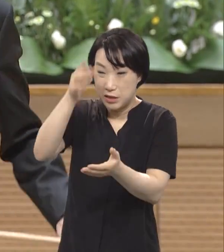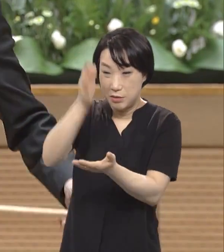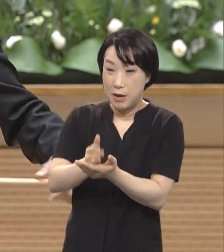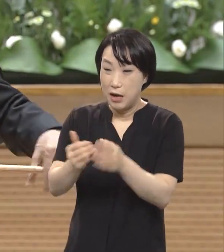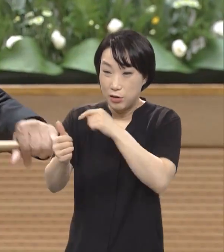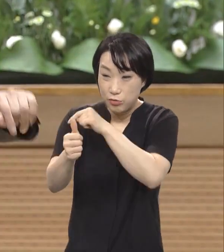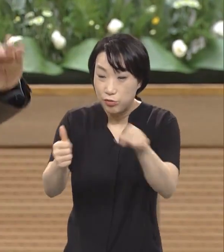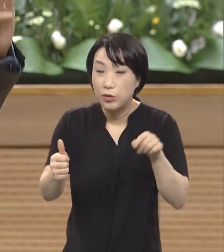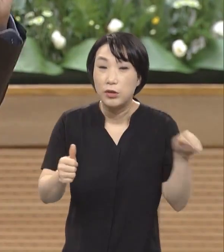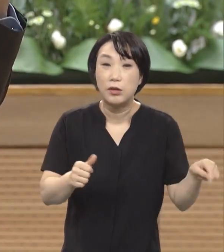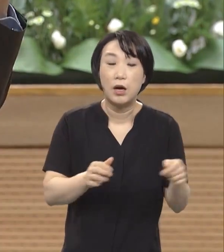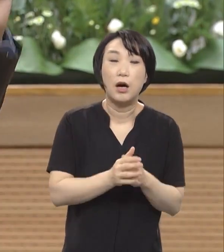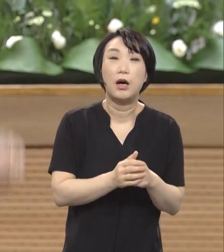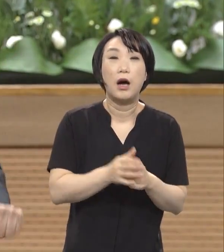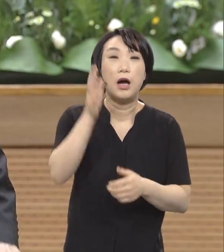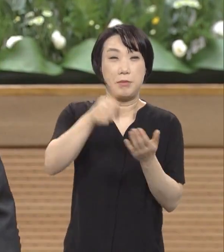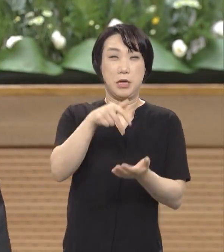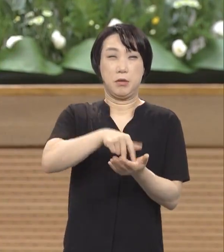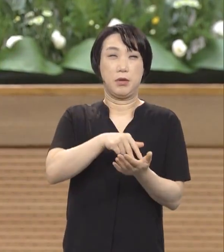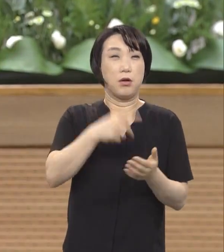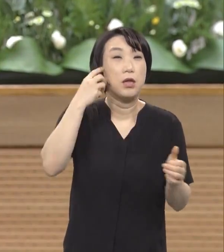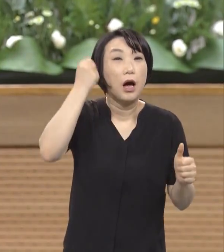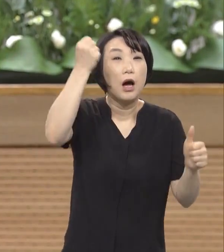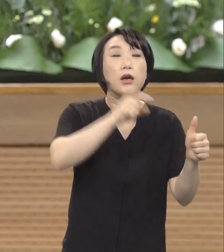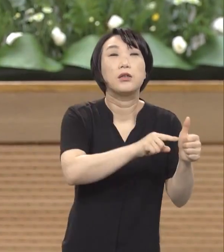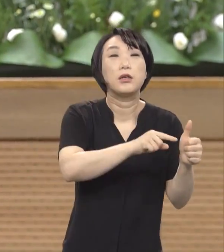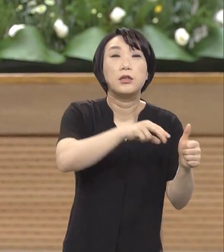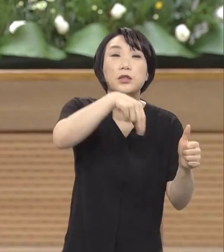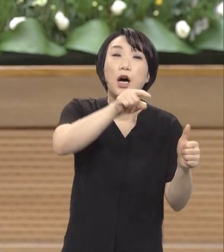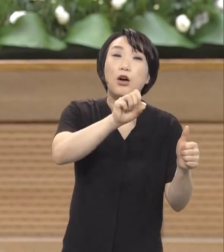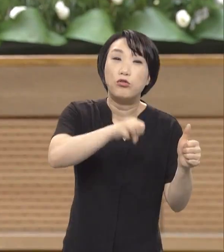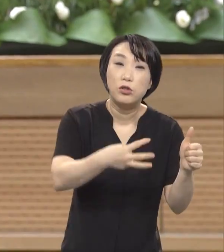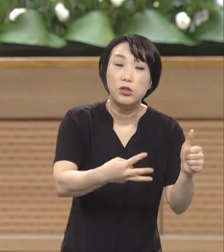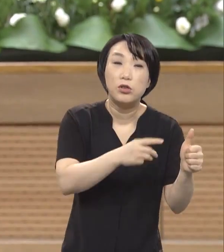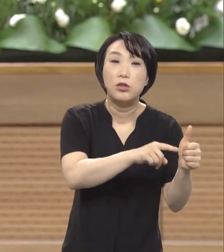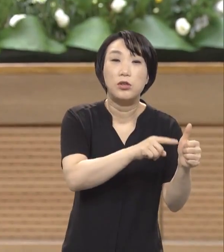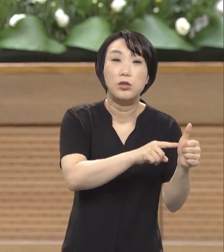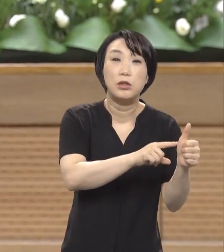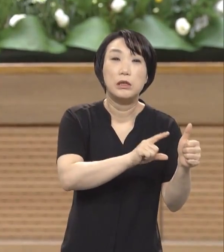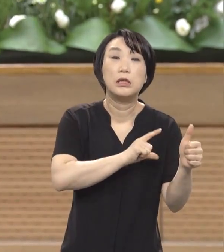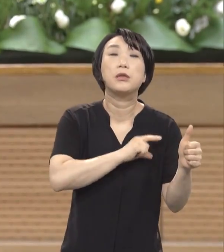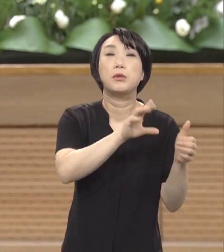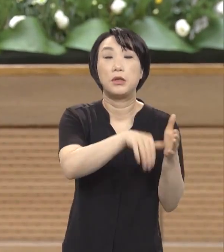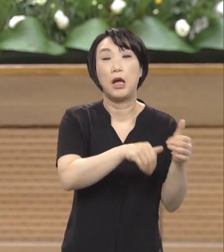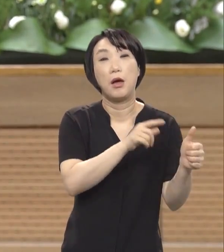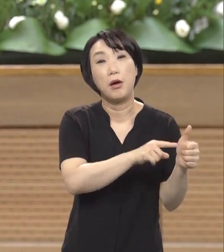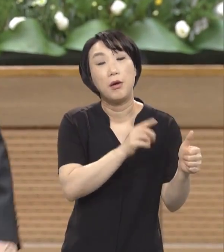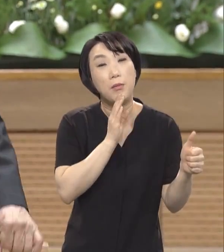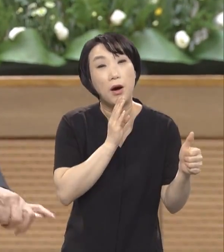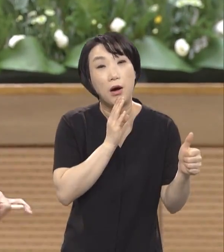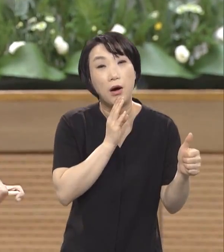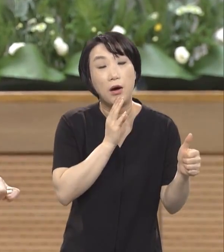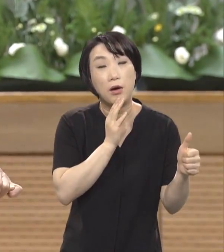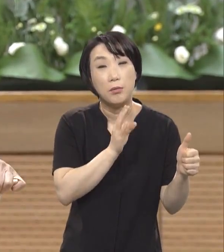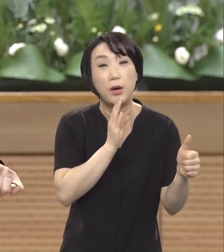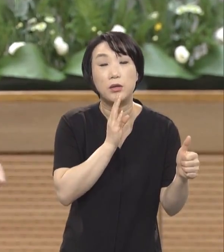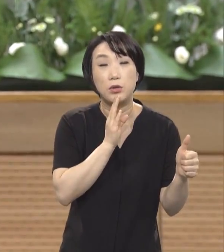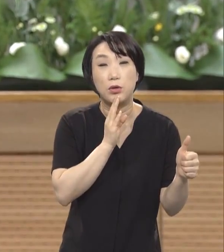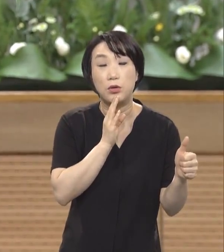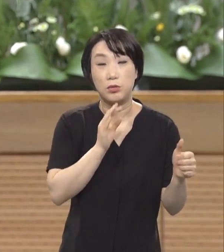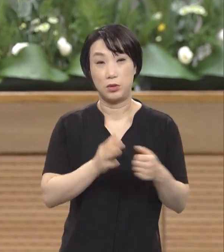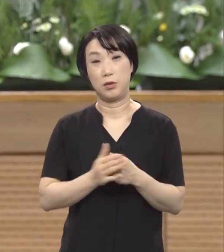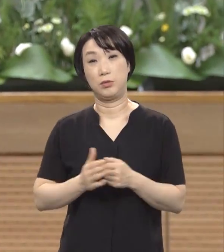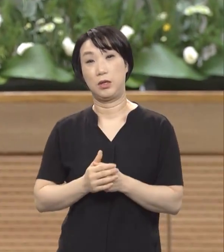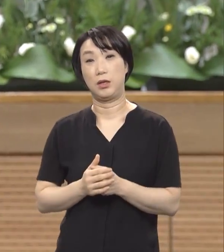것이 하나님의 사정이다. 이렇게 알았어. 거꾸로 알았어.